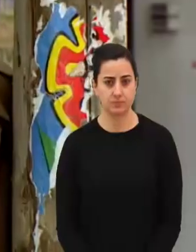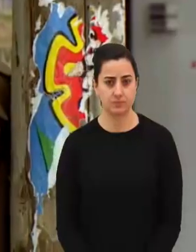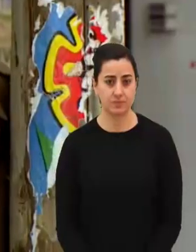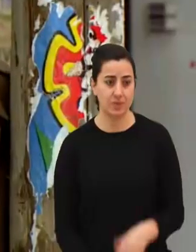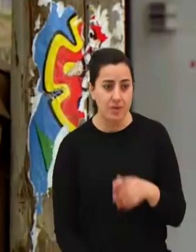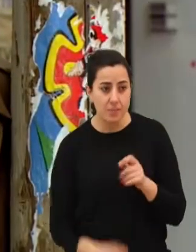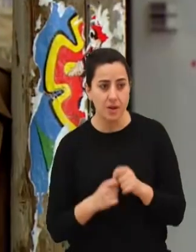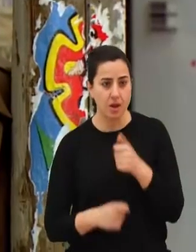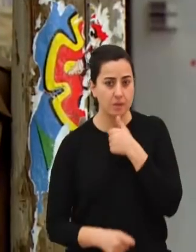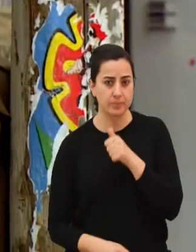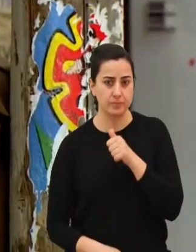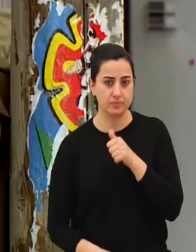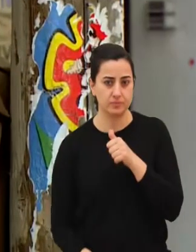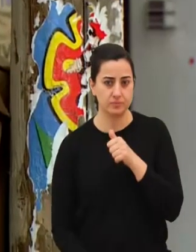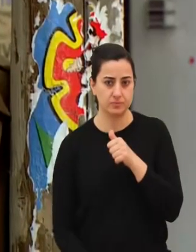Bekir abi. Ne?